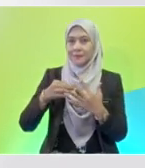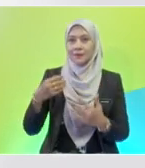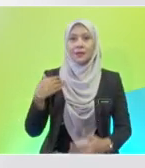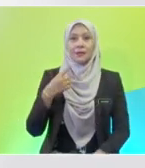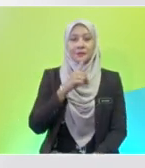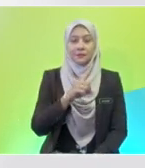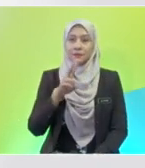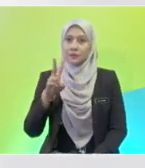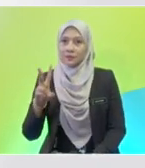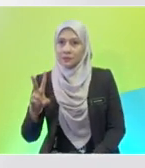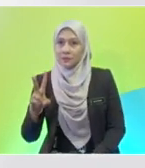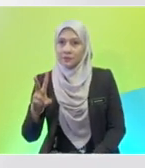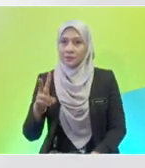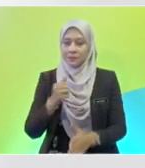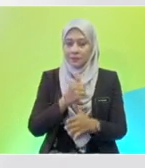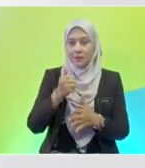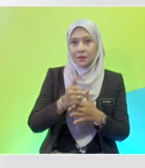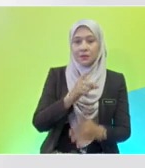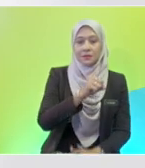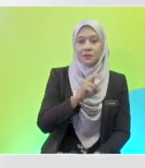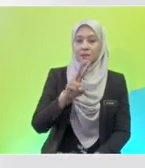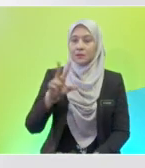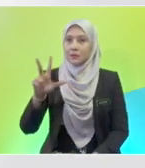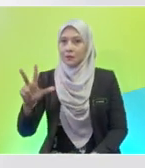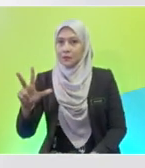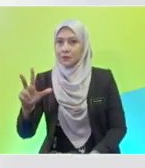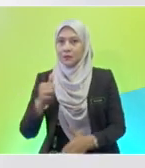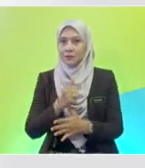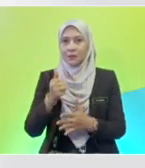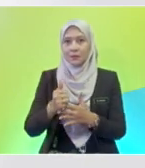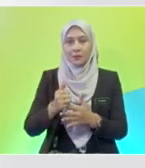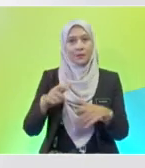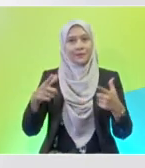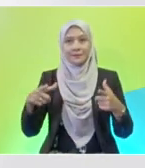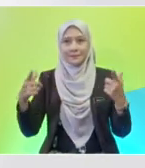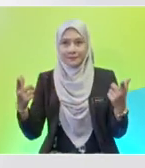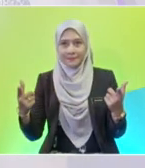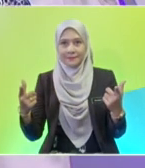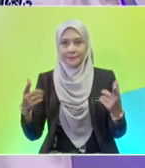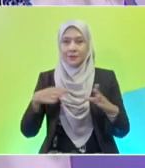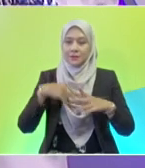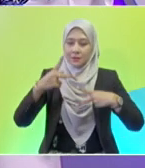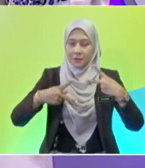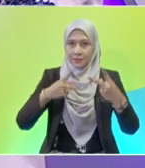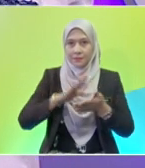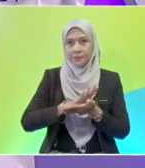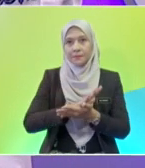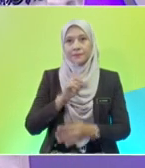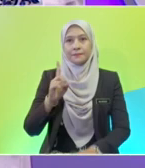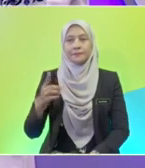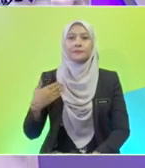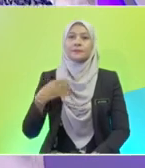yang betul 1 2 atau 3 dan sebagainya dalam kertas kimia kertas 1 ini Oke kita ada